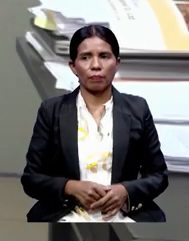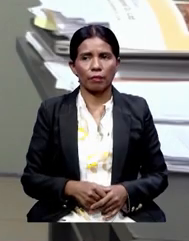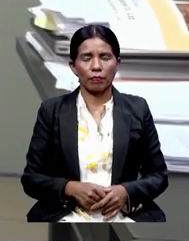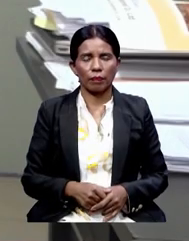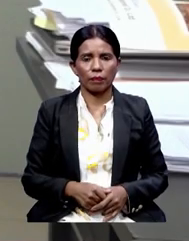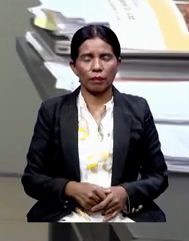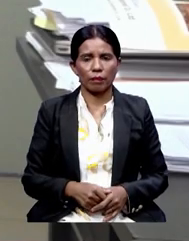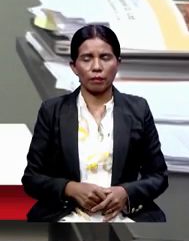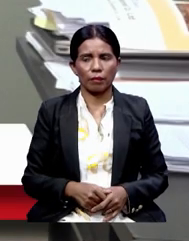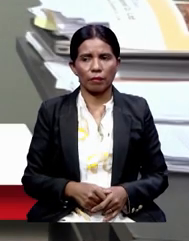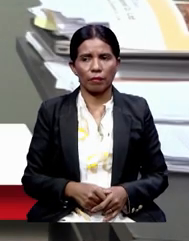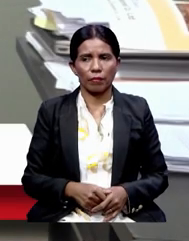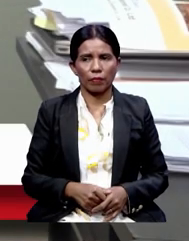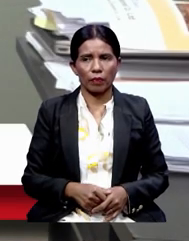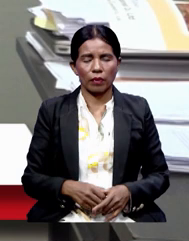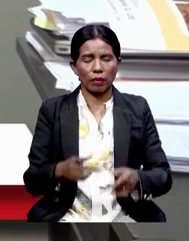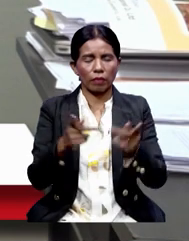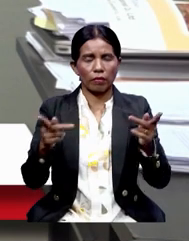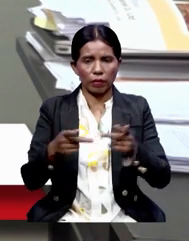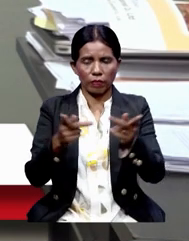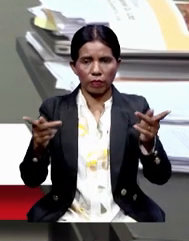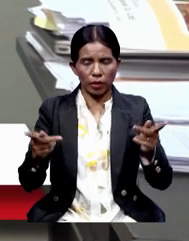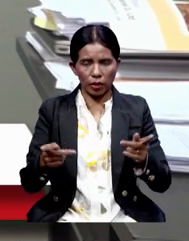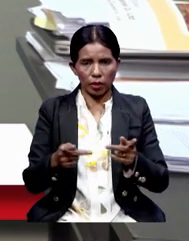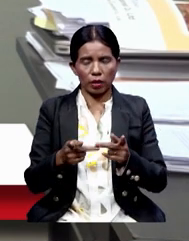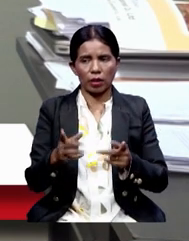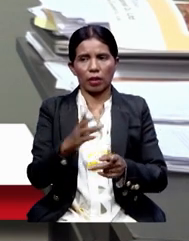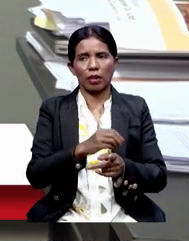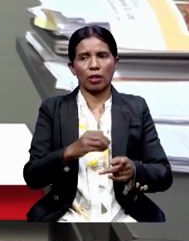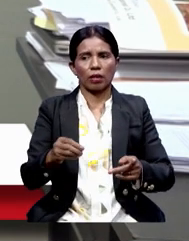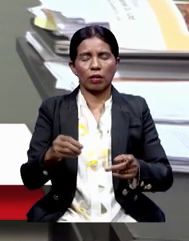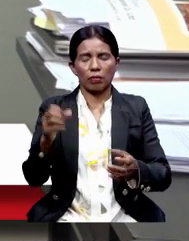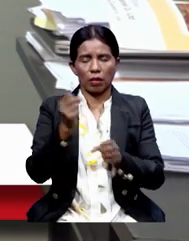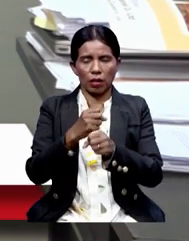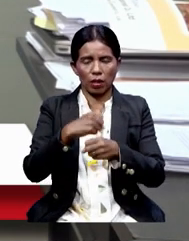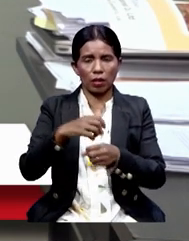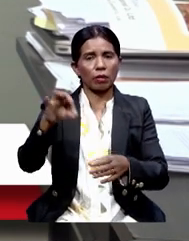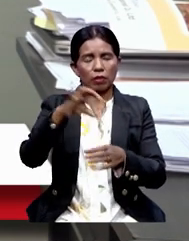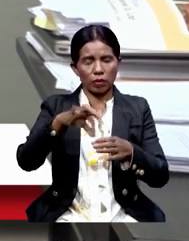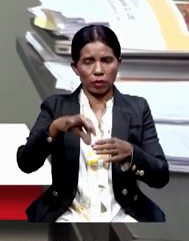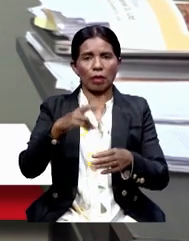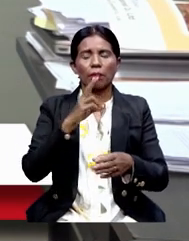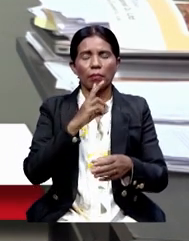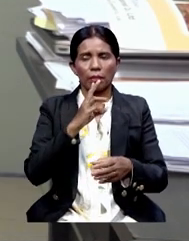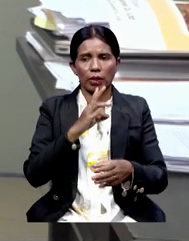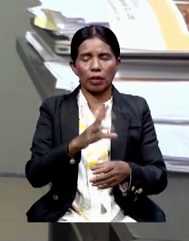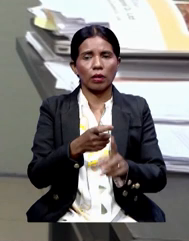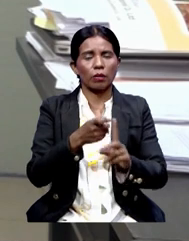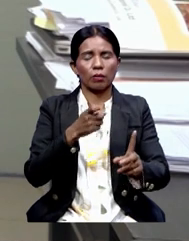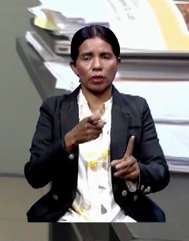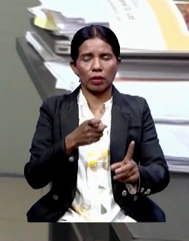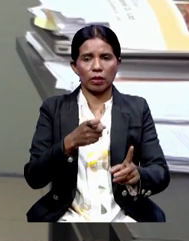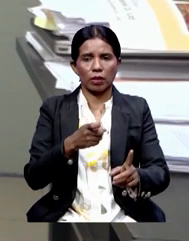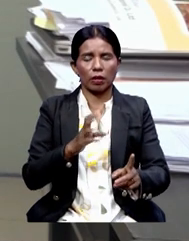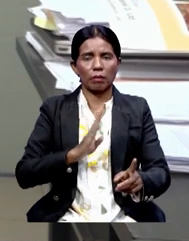area zona 10 ine sistema perfurasaun. Nebe mai usi bidau ite